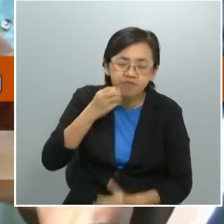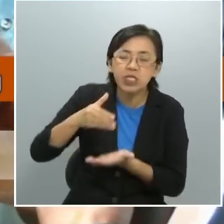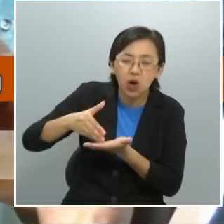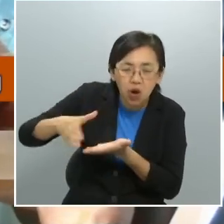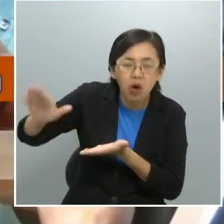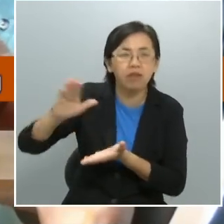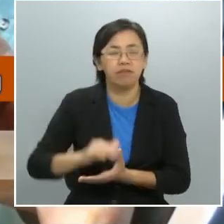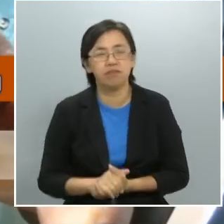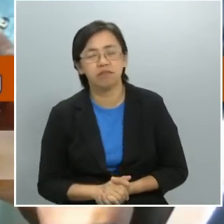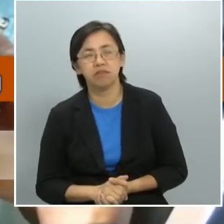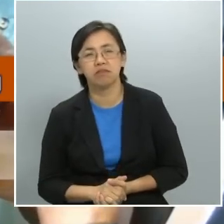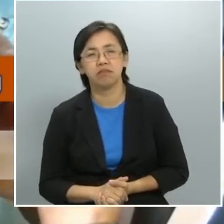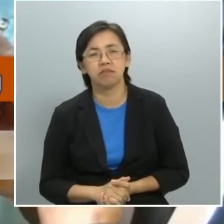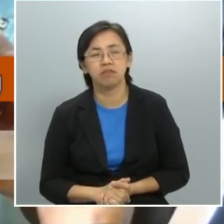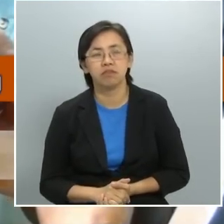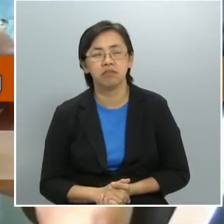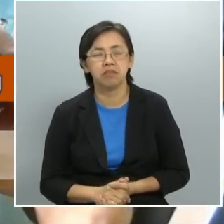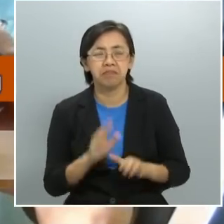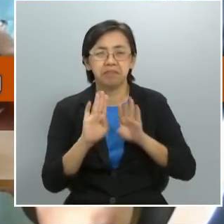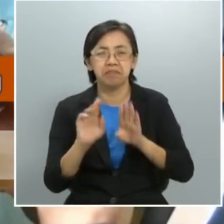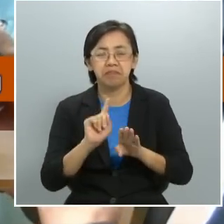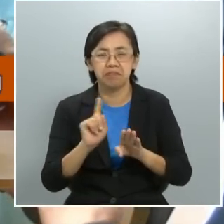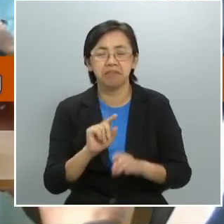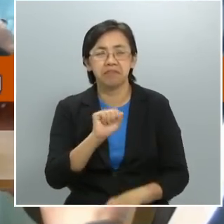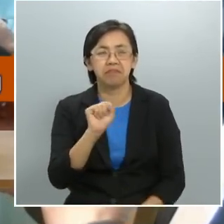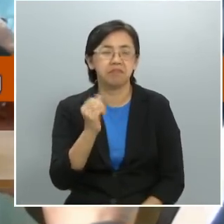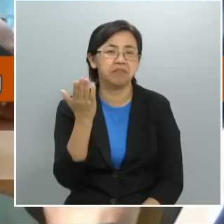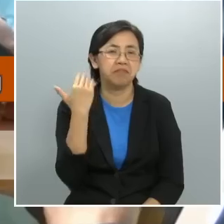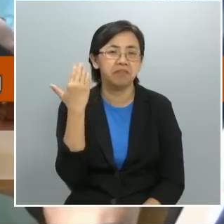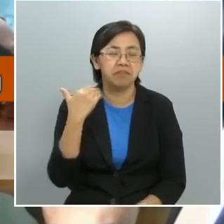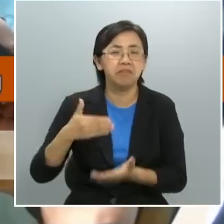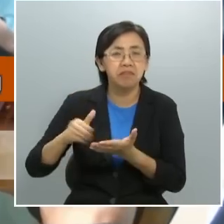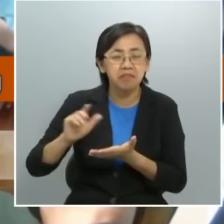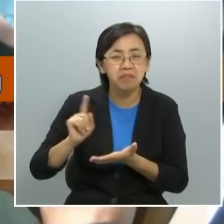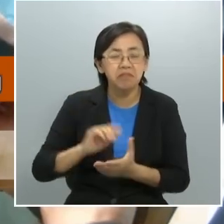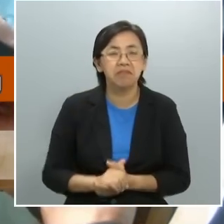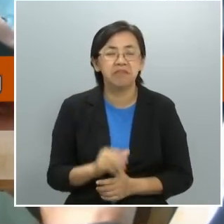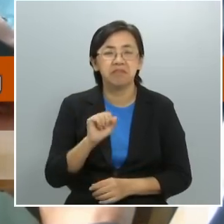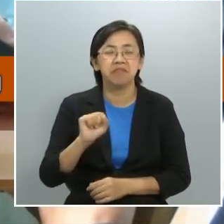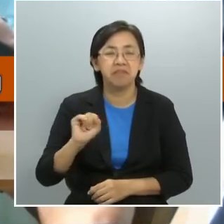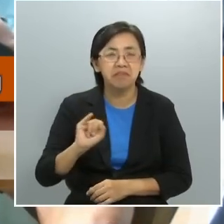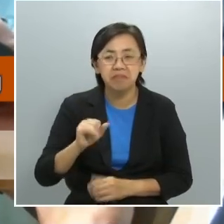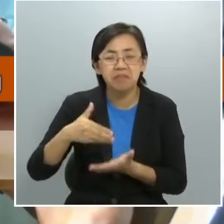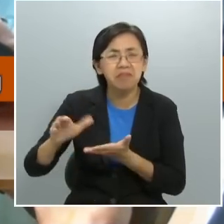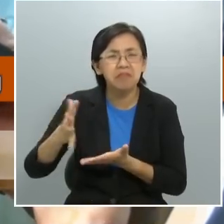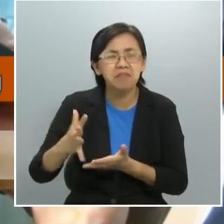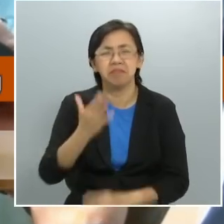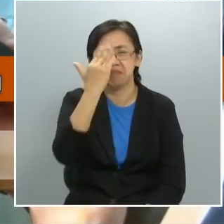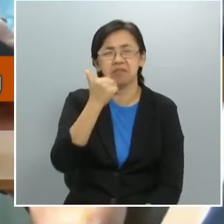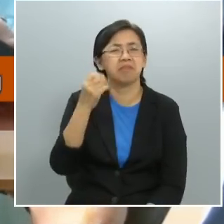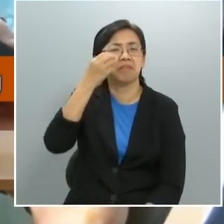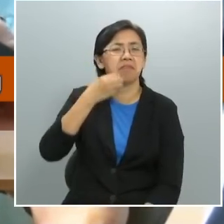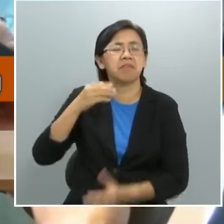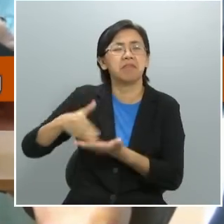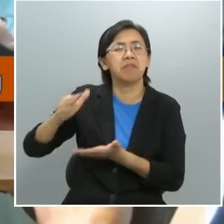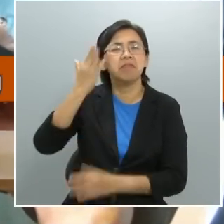้ส่วนที่มีการเทียบเทียบว่านี่อดีตส.ส.ที่เขาถูกขับเนี่ยงูเห่าเลยนะ ยังไม่ขับเลยทำไมมาขับคุณปฏิพัฒน์ข้อหา